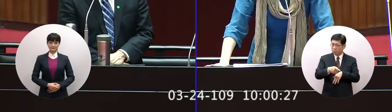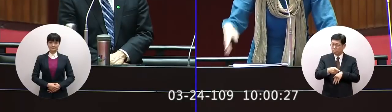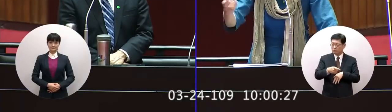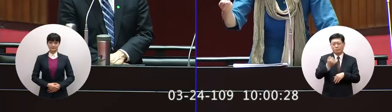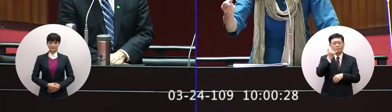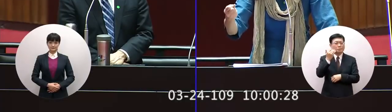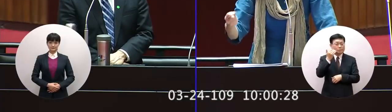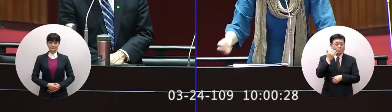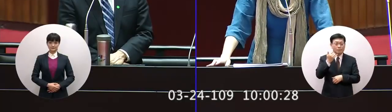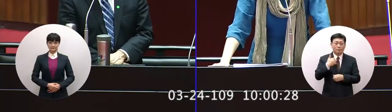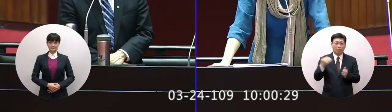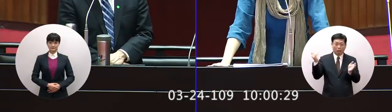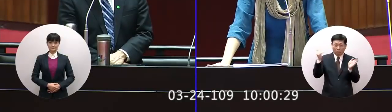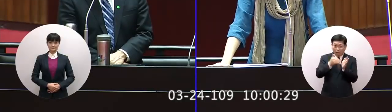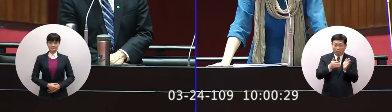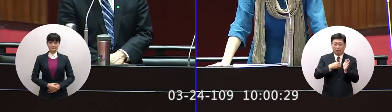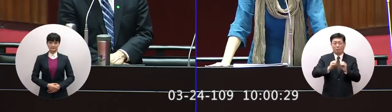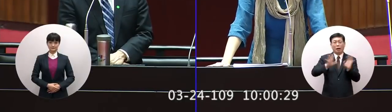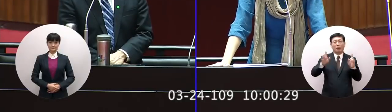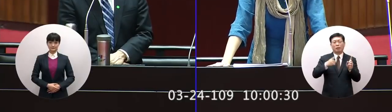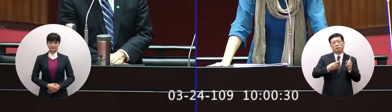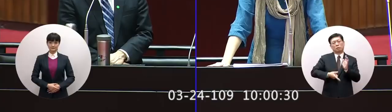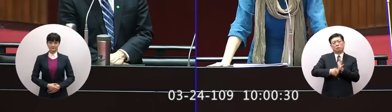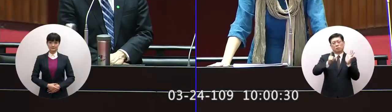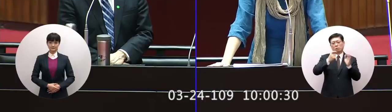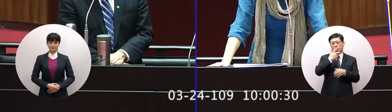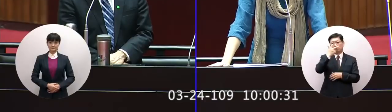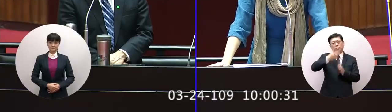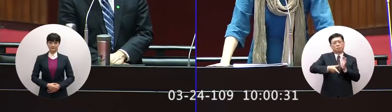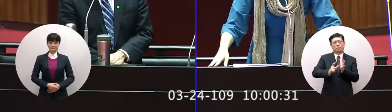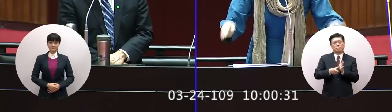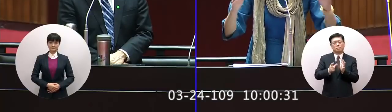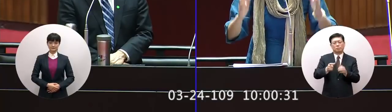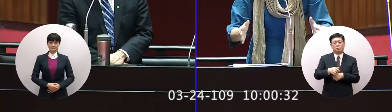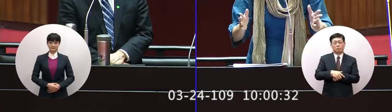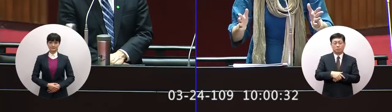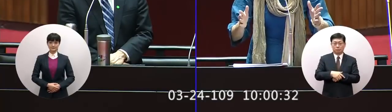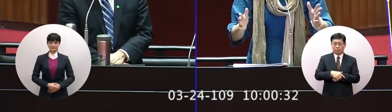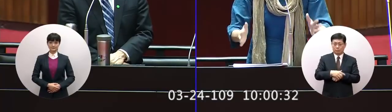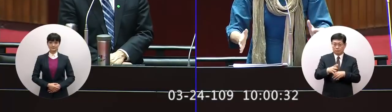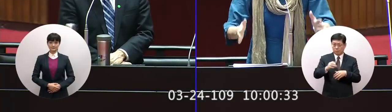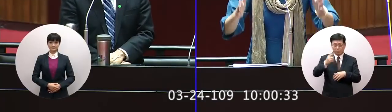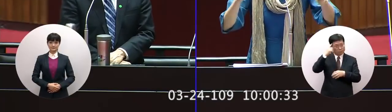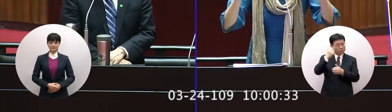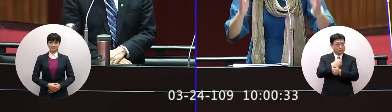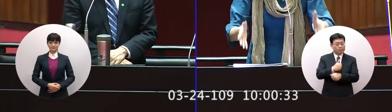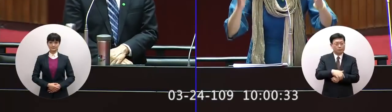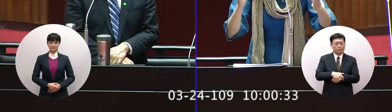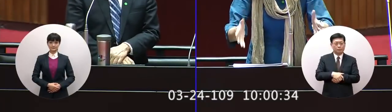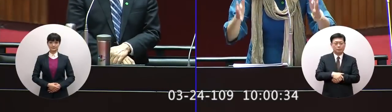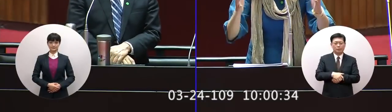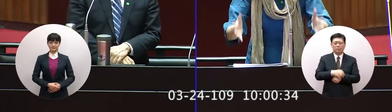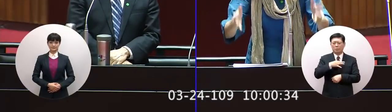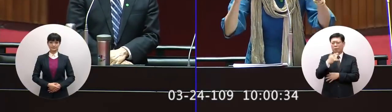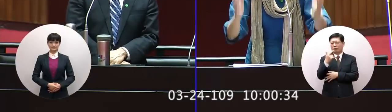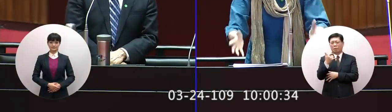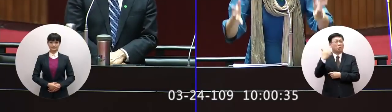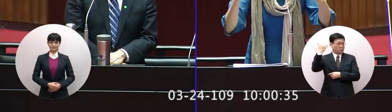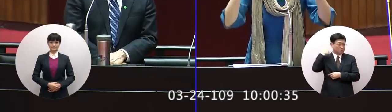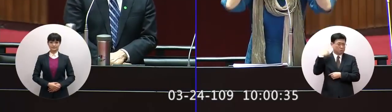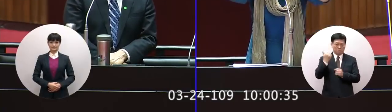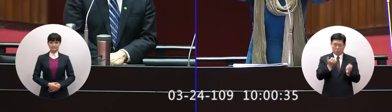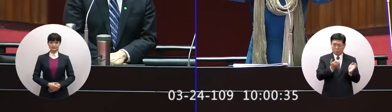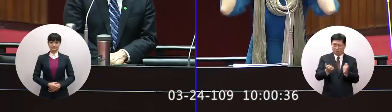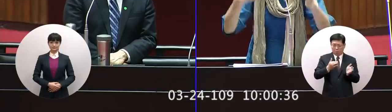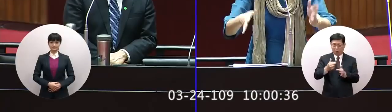很可惜，告急，其实发布紧急命令也是亡羊补牢。有没有考虑，不要让我们之前做的这